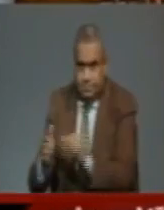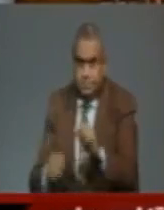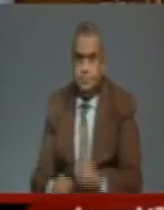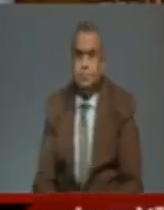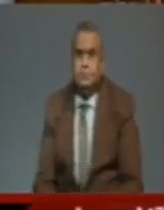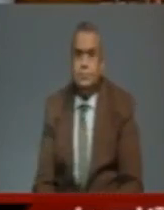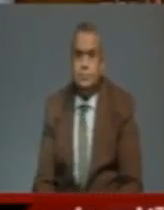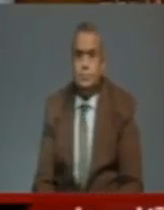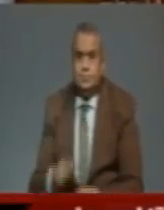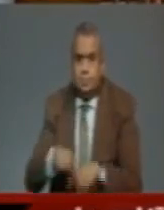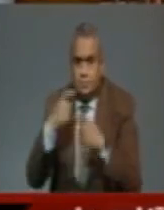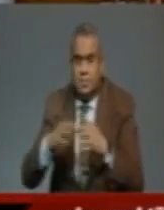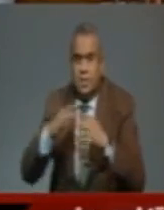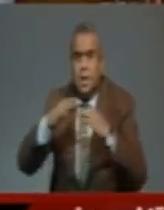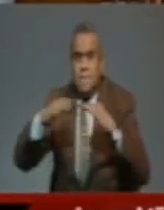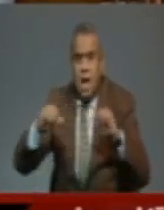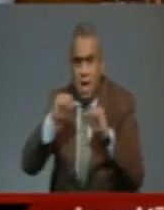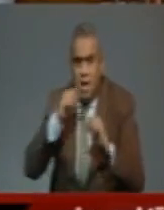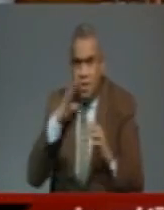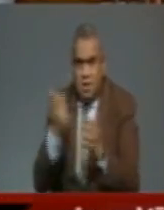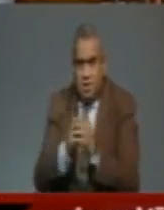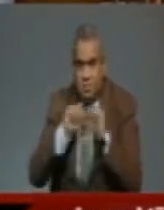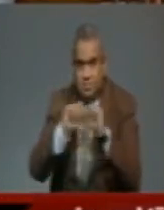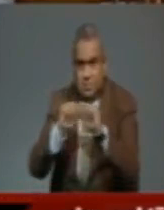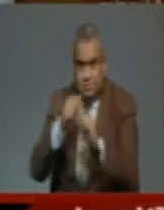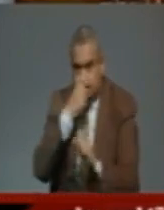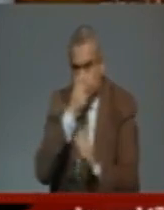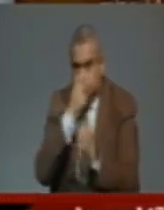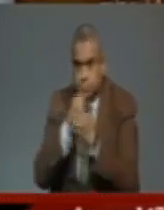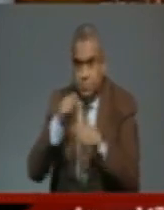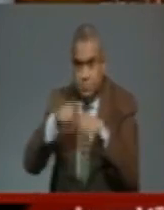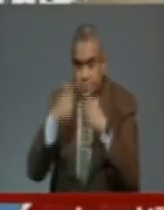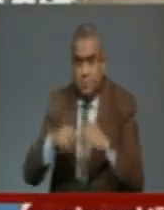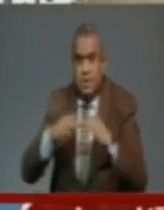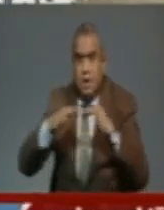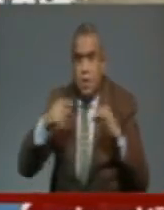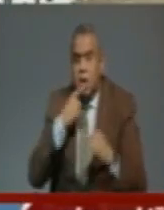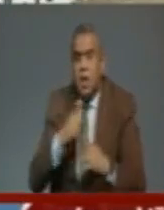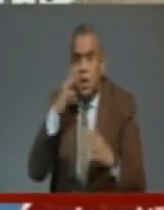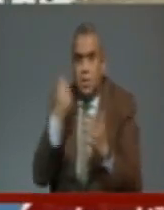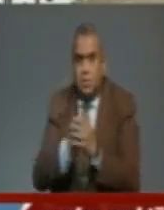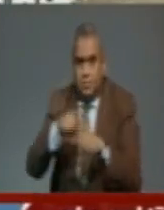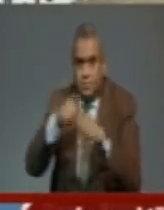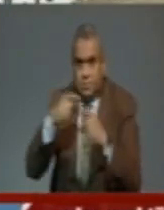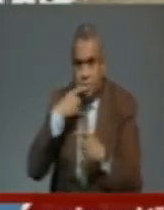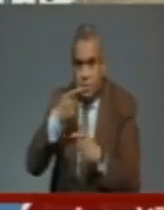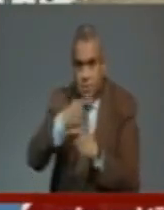حواجز الامواج كان لازم افنم عشان نطور المينا ويبقى حوض واحد، طبعا الحاجز ده فنم